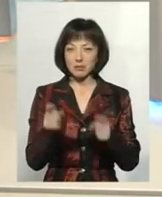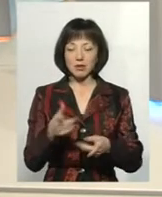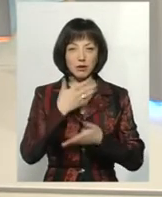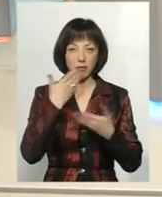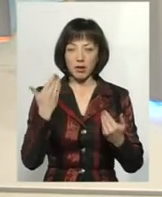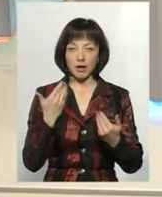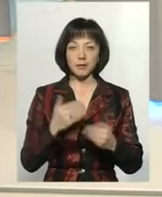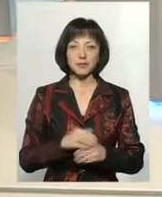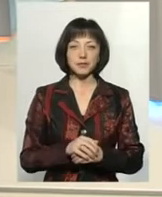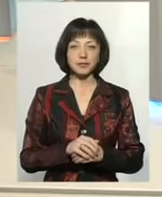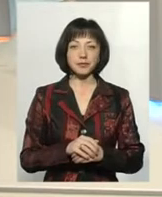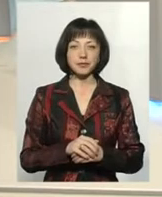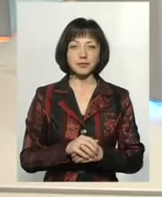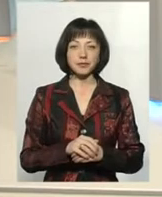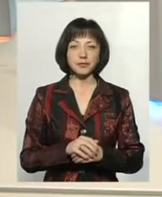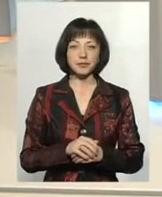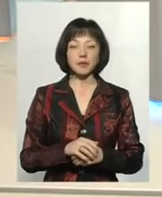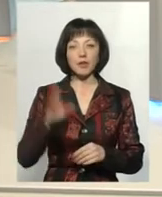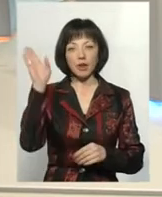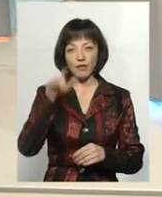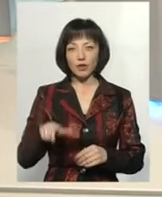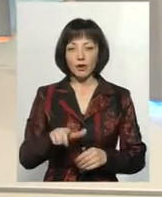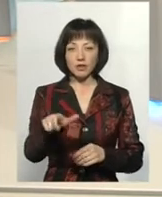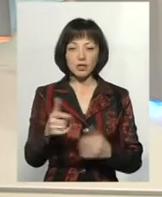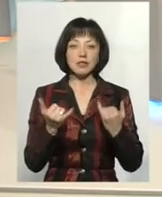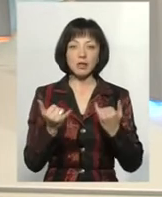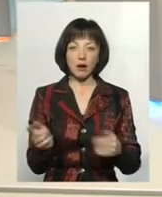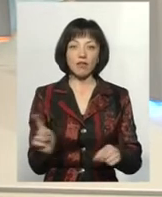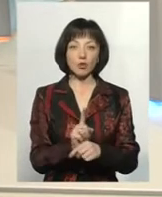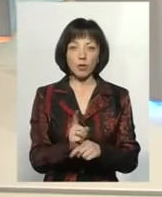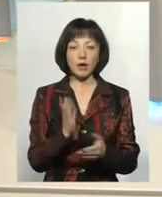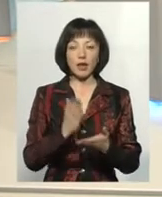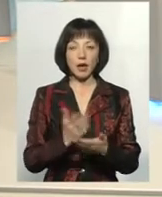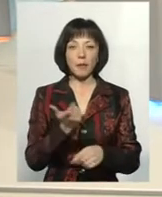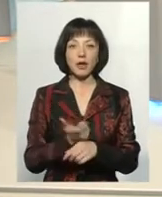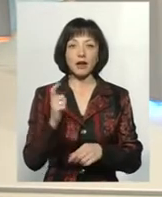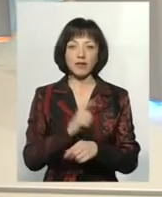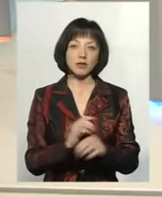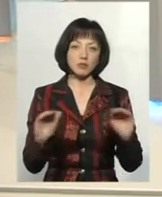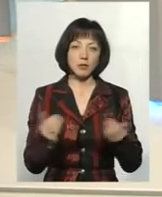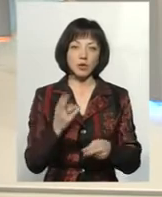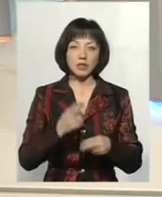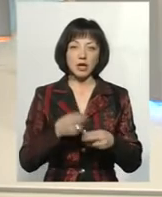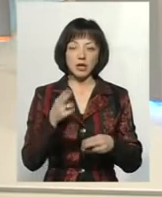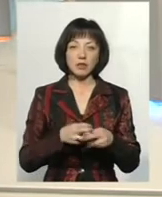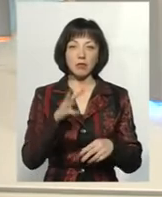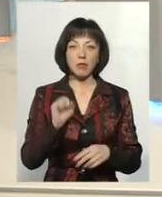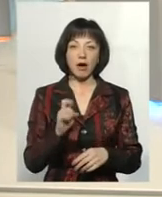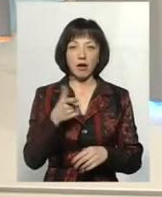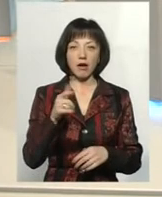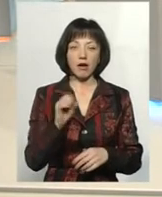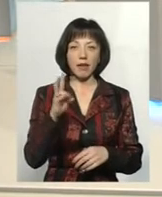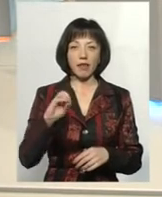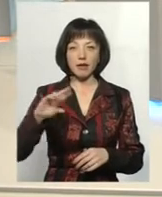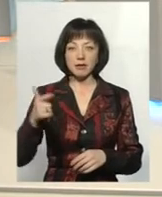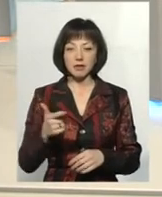не спостерігаємо, і вода в річці зараз в допустимих нормах. Є перевищення незначні по залізу, по марганцю. Нещодавно ми